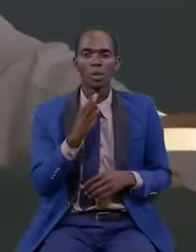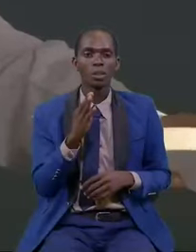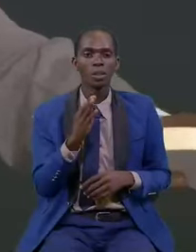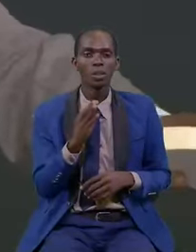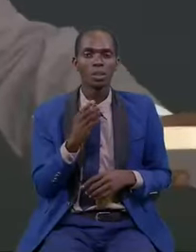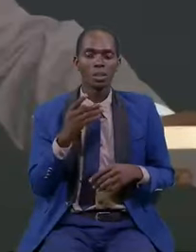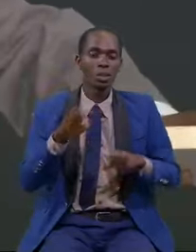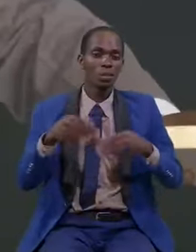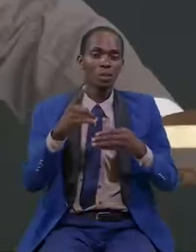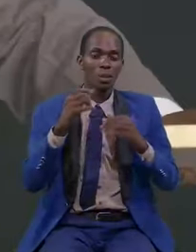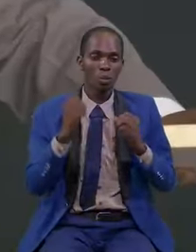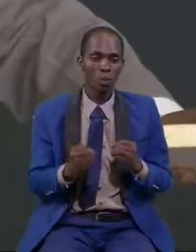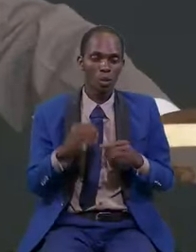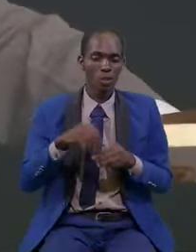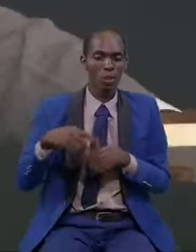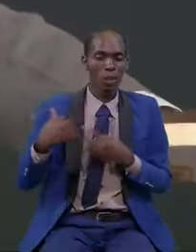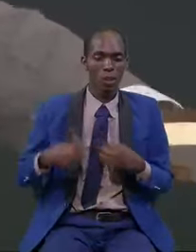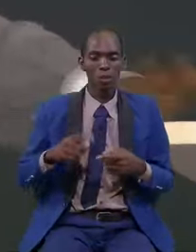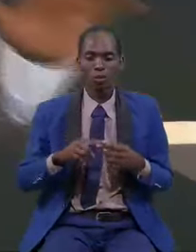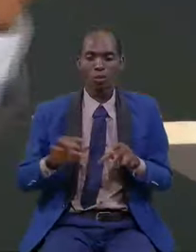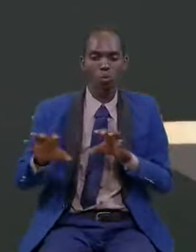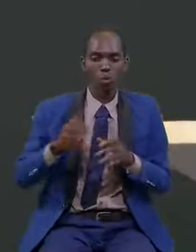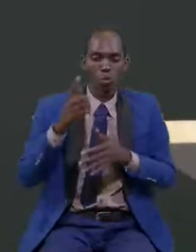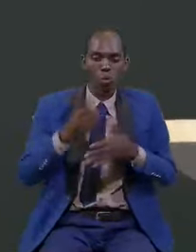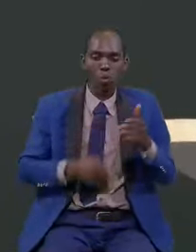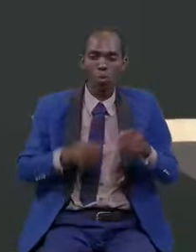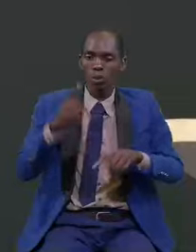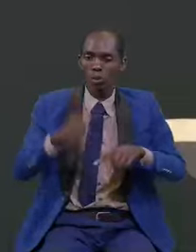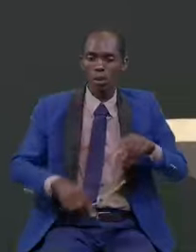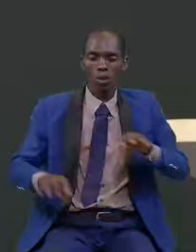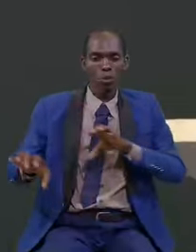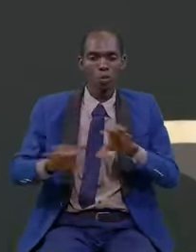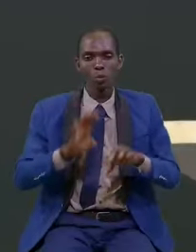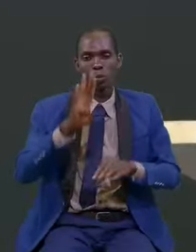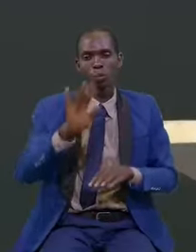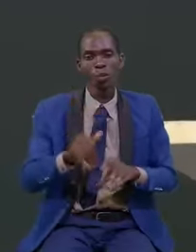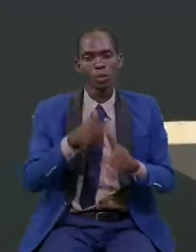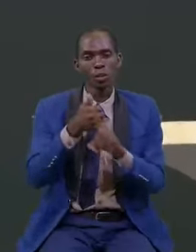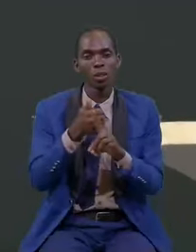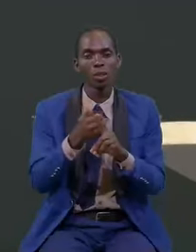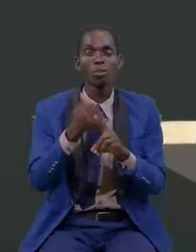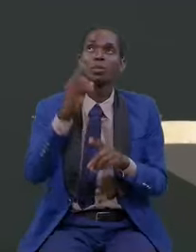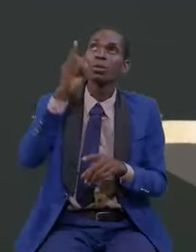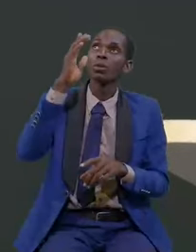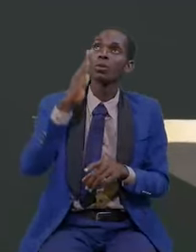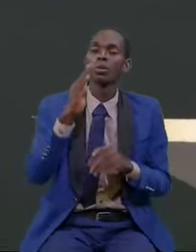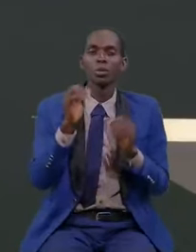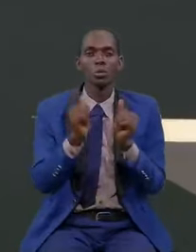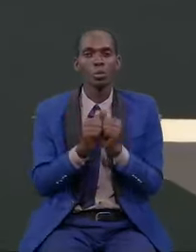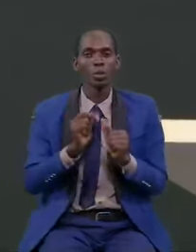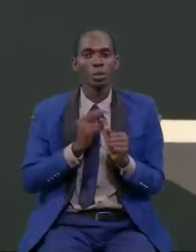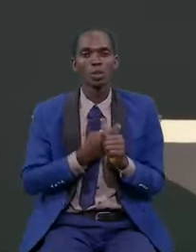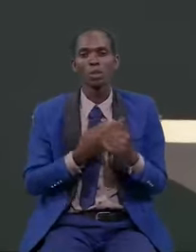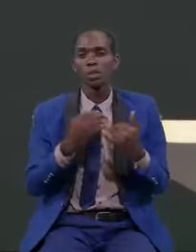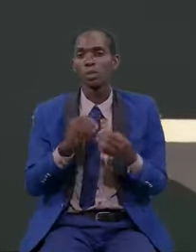pour faire ce que vous ne pouvez pas faire naturellement. Dieu avec nous. Voyons